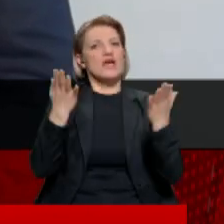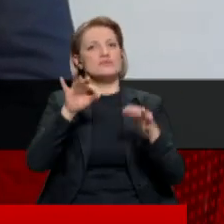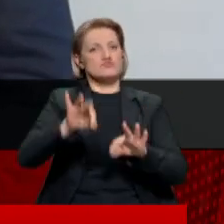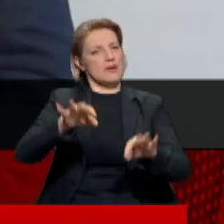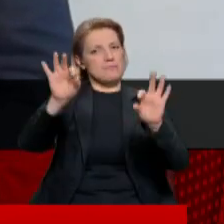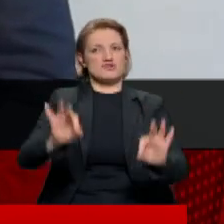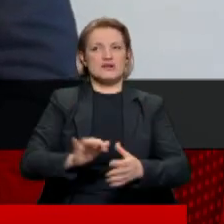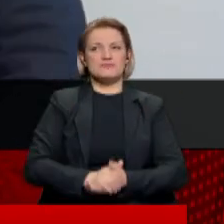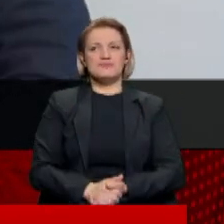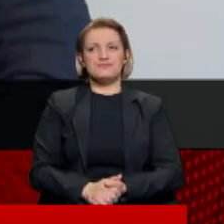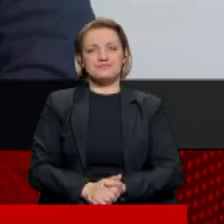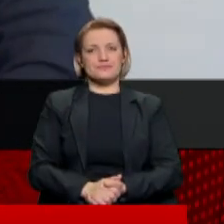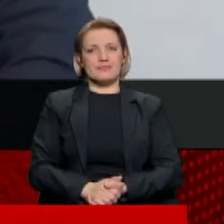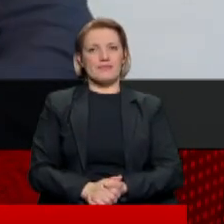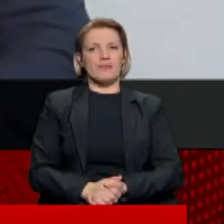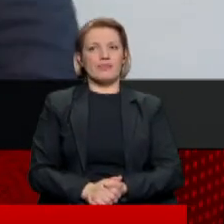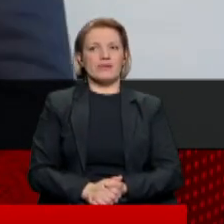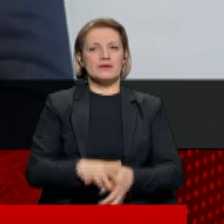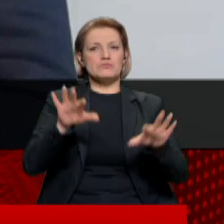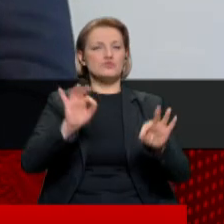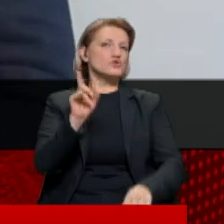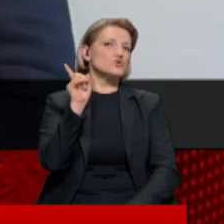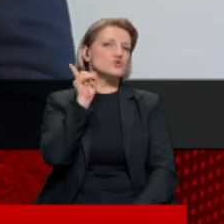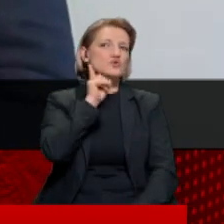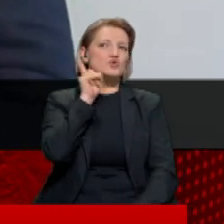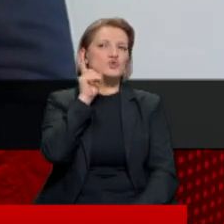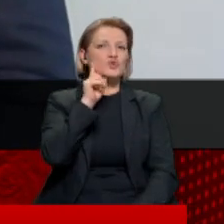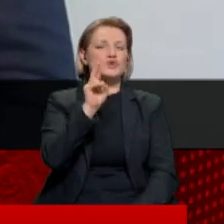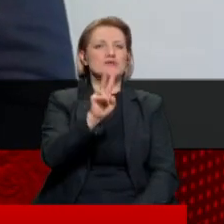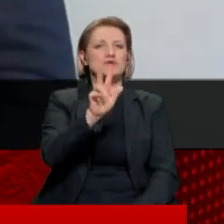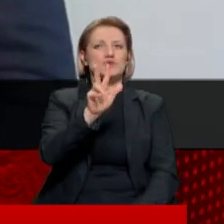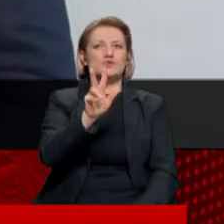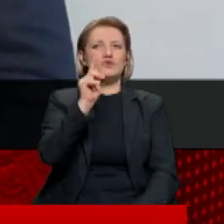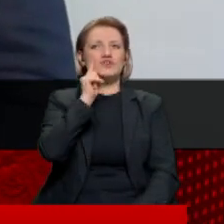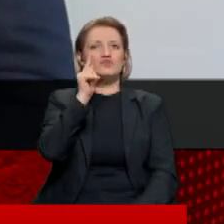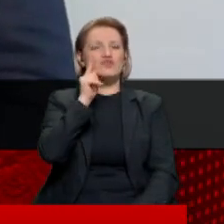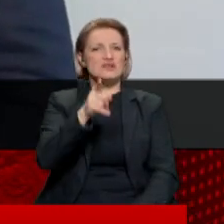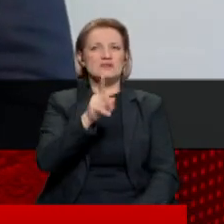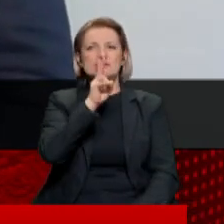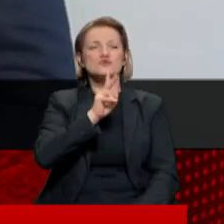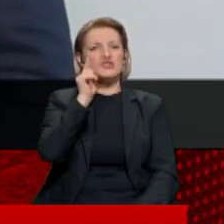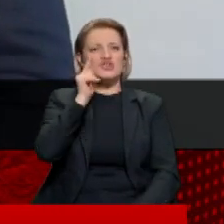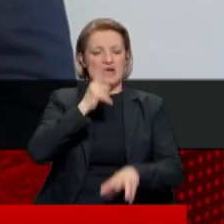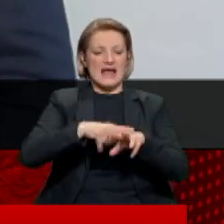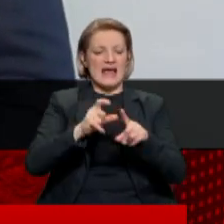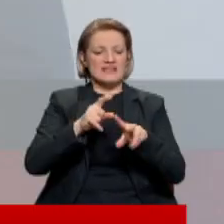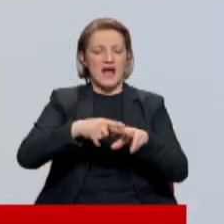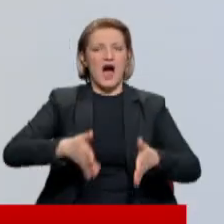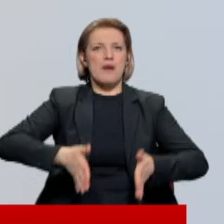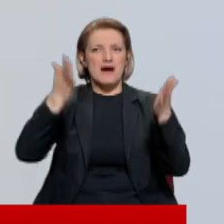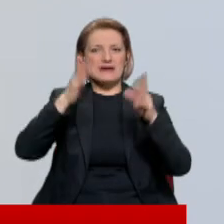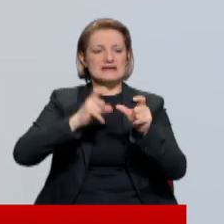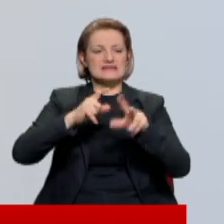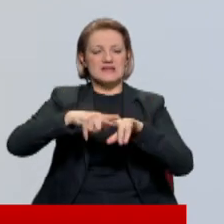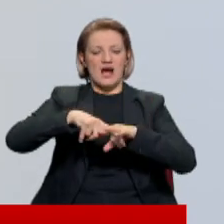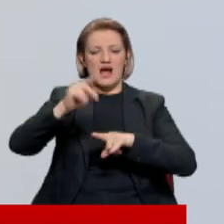Buradan başlayalım. Bu ünlü işte 200 kişinin oturduğu Eda Apartmanı ve Sahil Apartmanı'nın tam